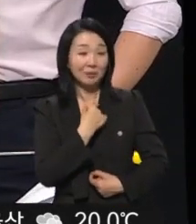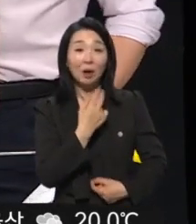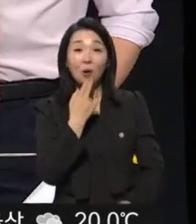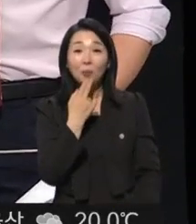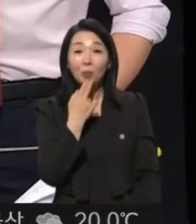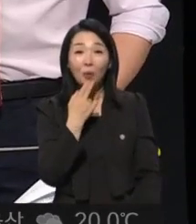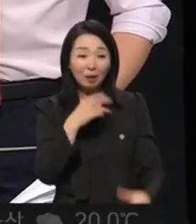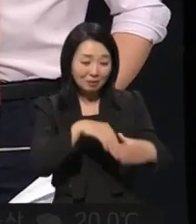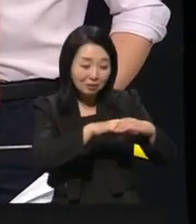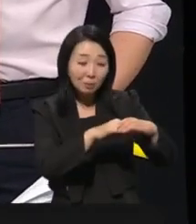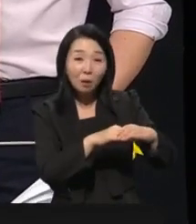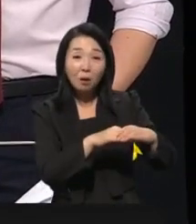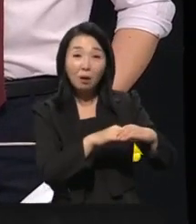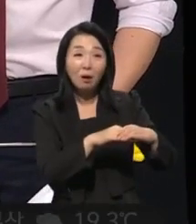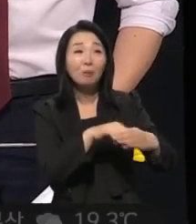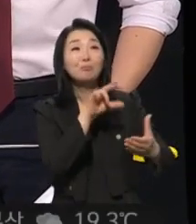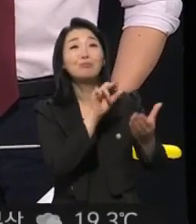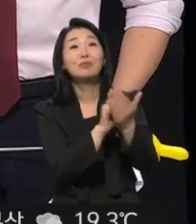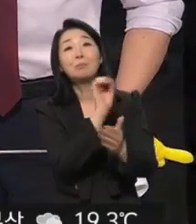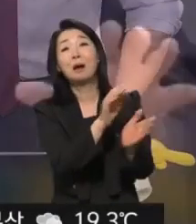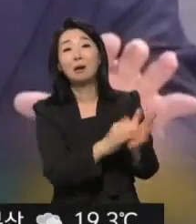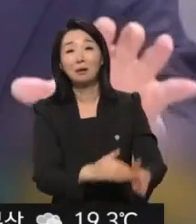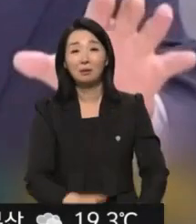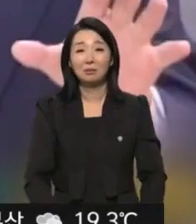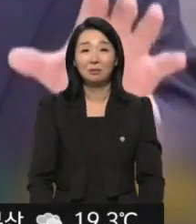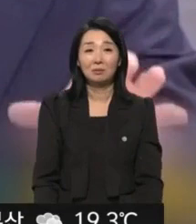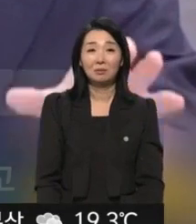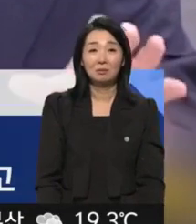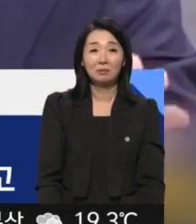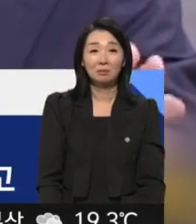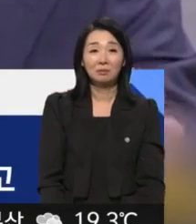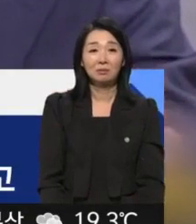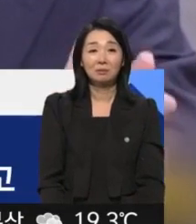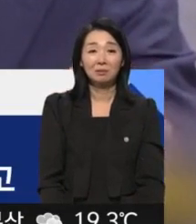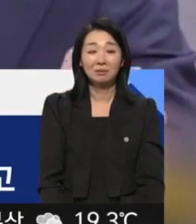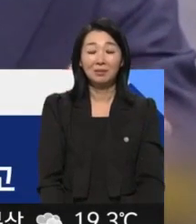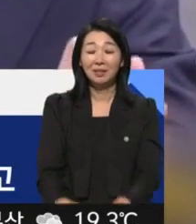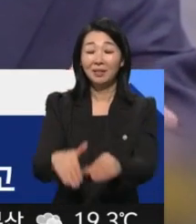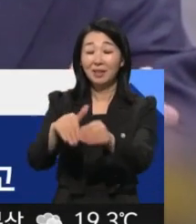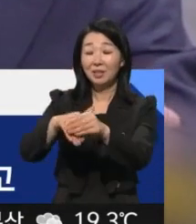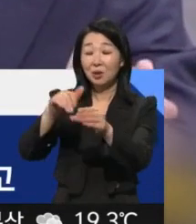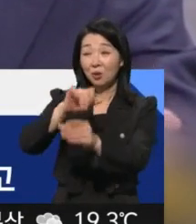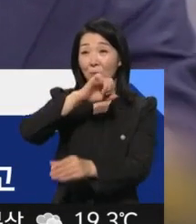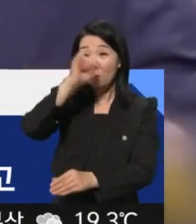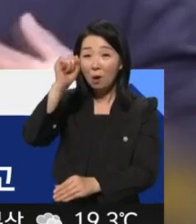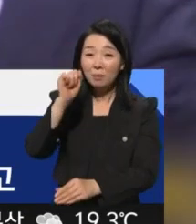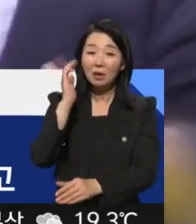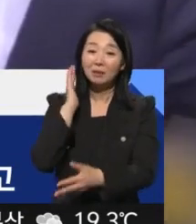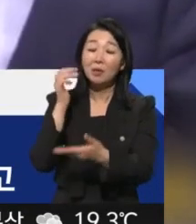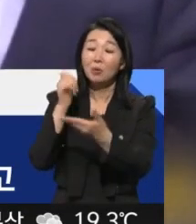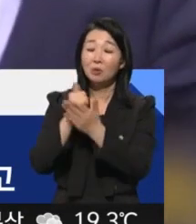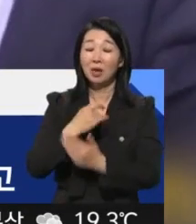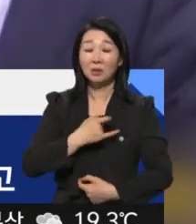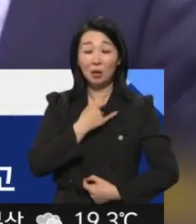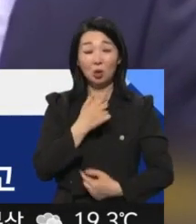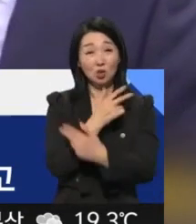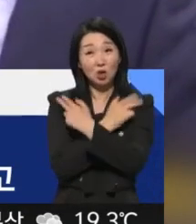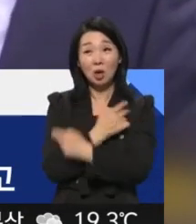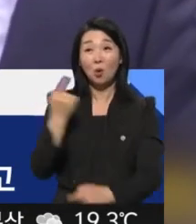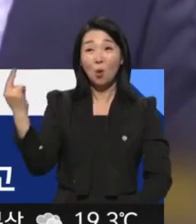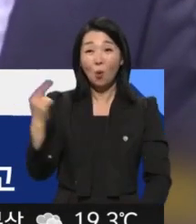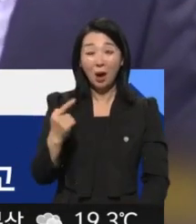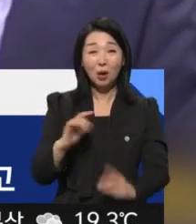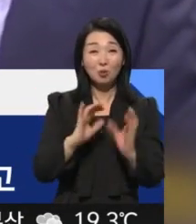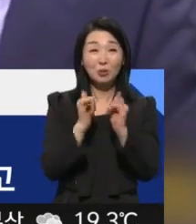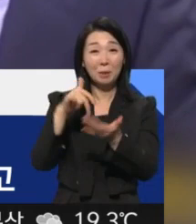복장 문제를 지적할 정도였는데요. 선거를 통해서 뽑힌 국가 최고 지도자인 대통령은 넥타이를 메고 정장하라고 나서